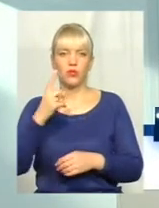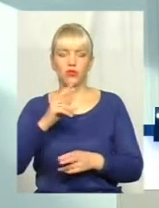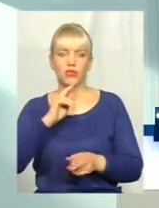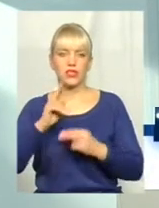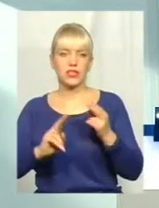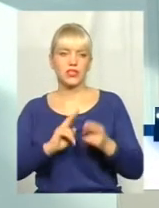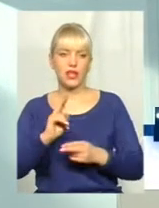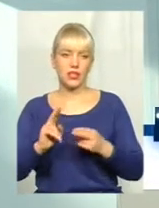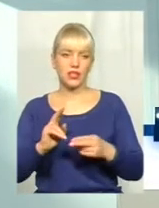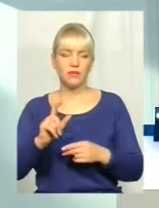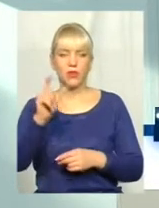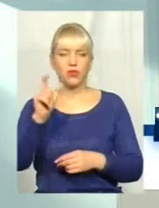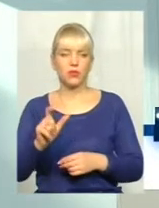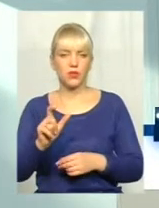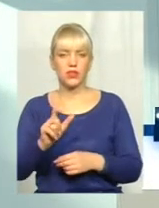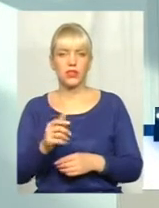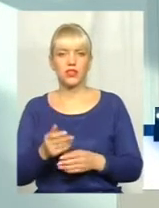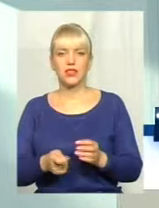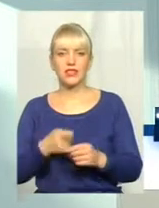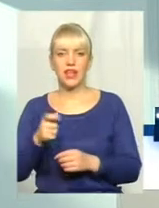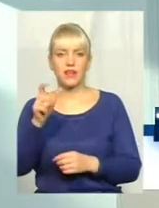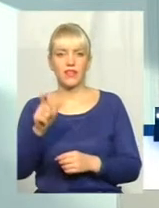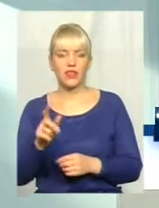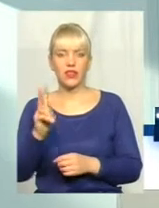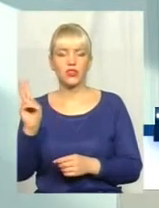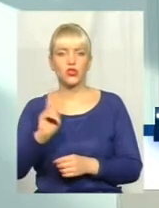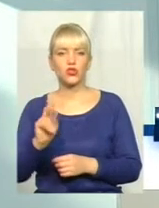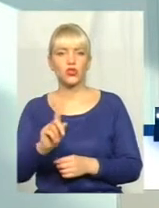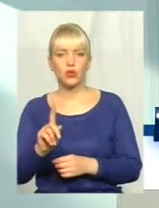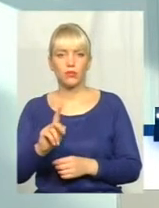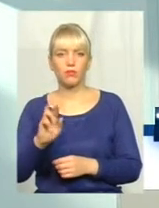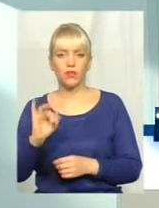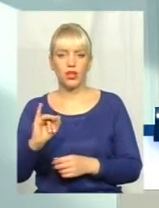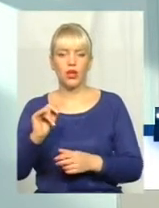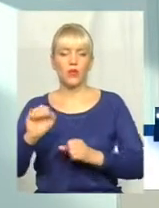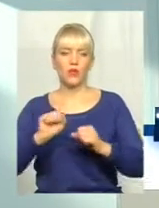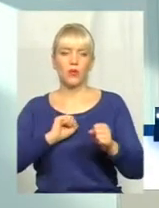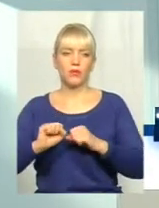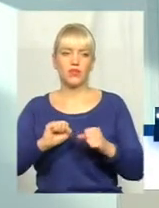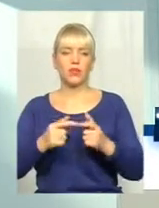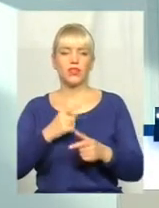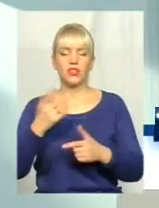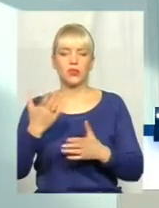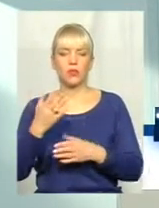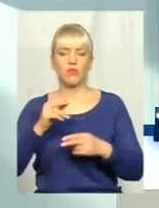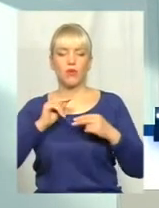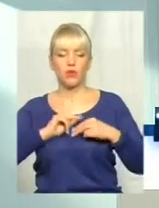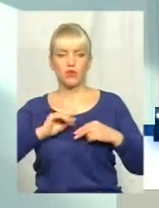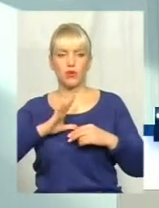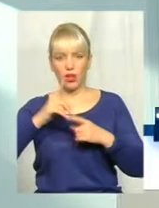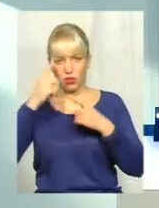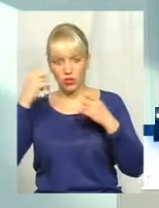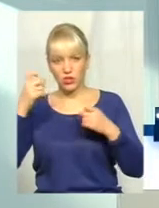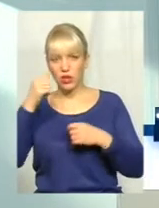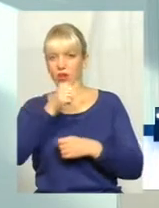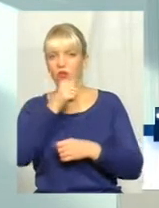скарги від громадянина, заявника, щоби управлінням чи його посадовими особами була розголошена